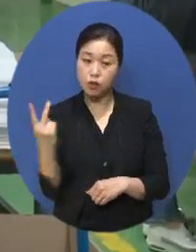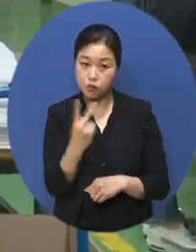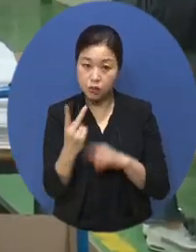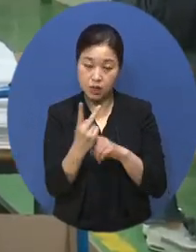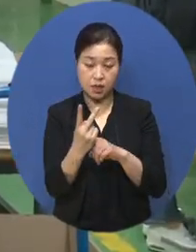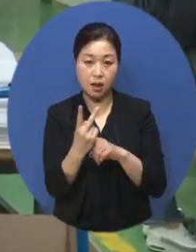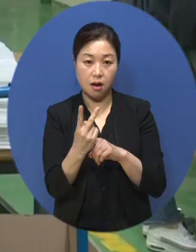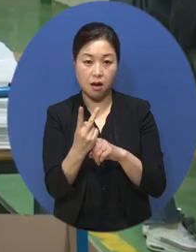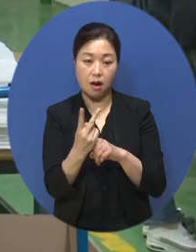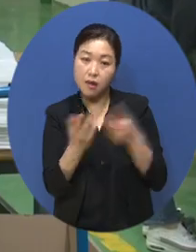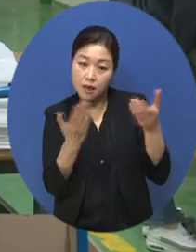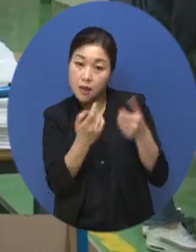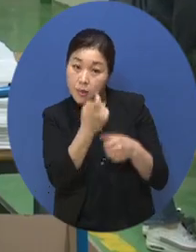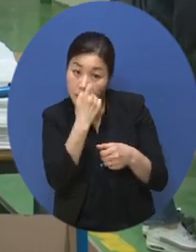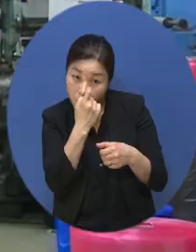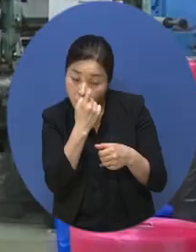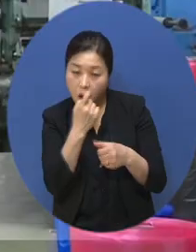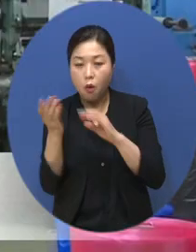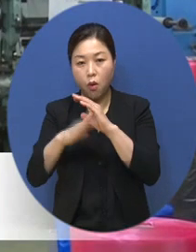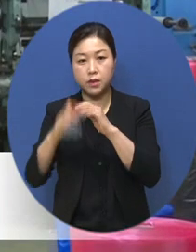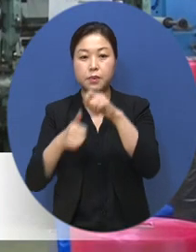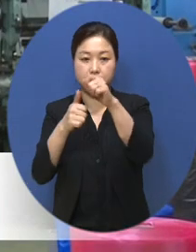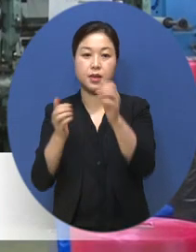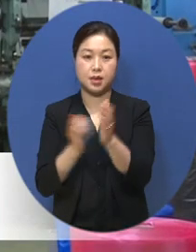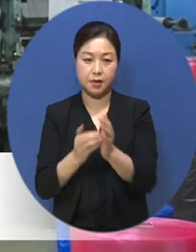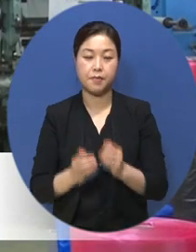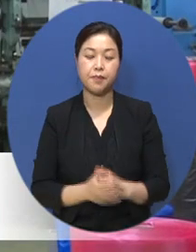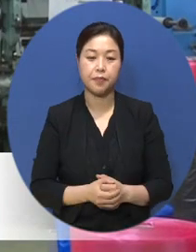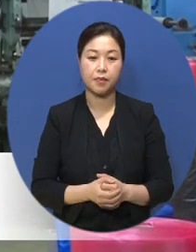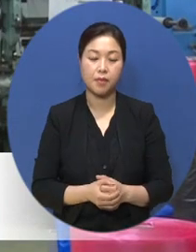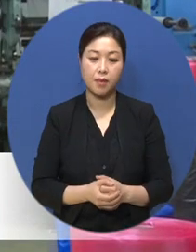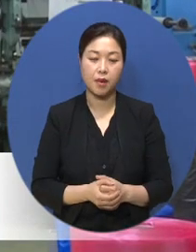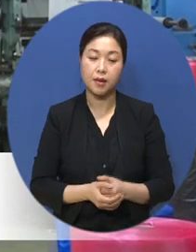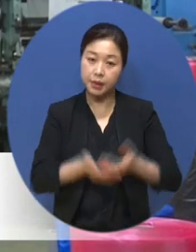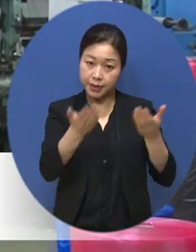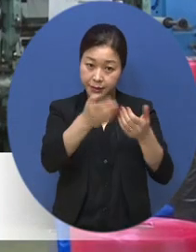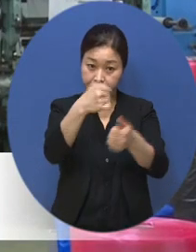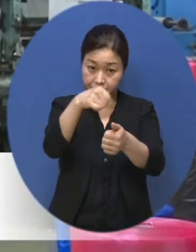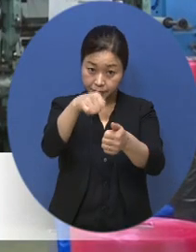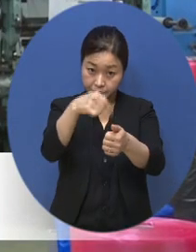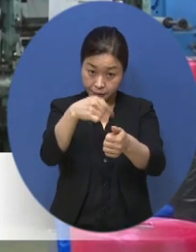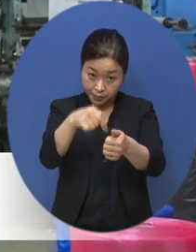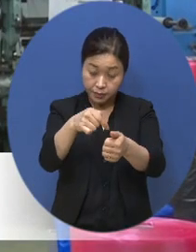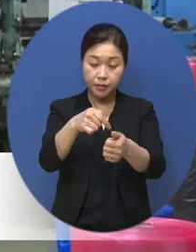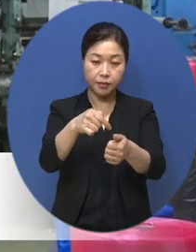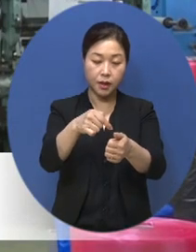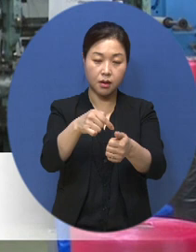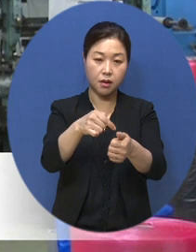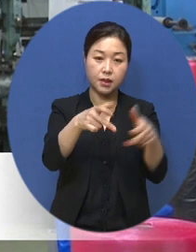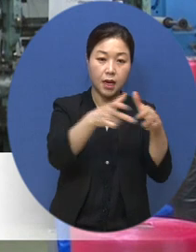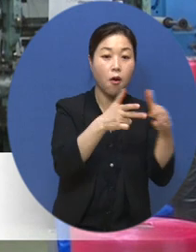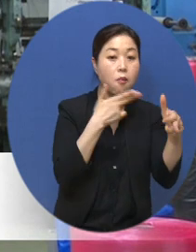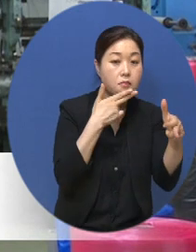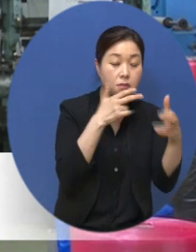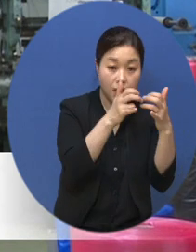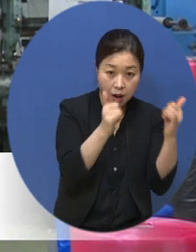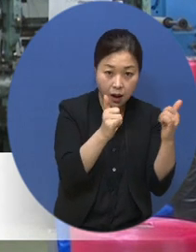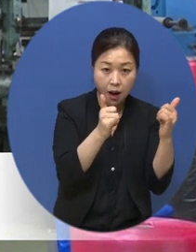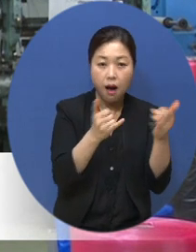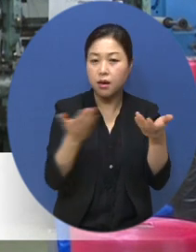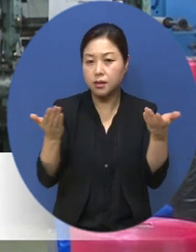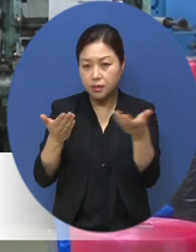직원으로 채용됐습니다. 직무나 지도를 통해서 일반인하고 거의 흡사하게 하시기